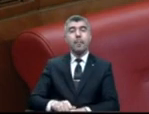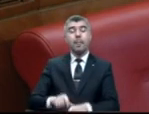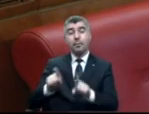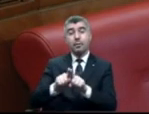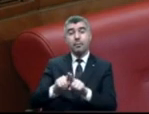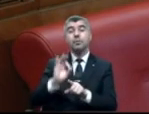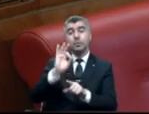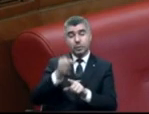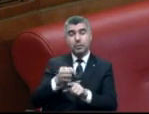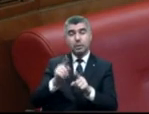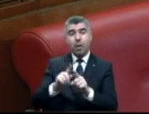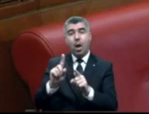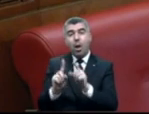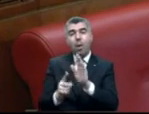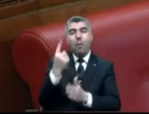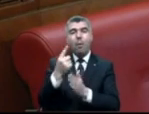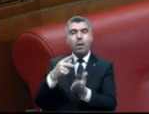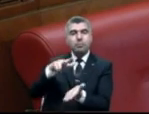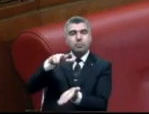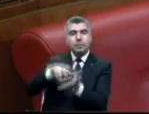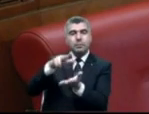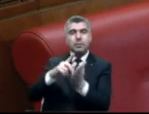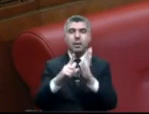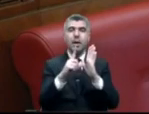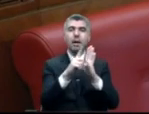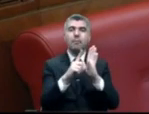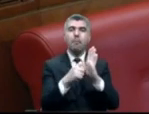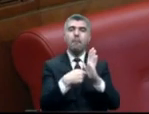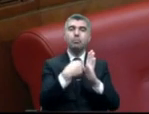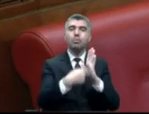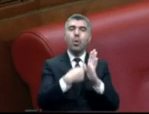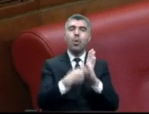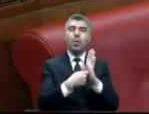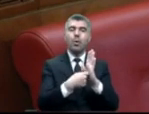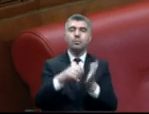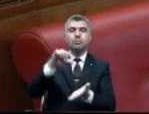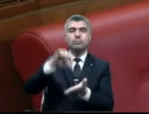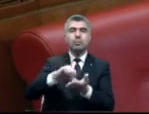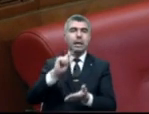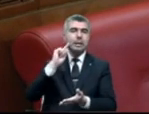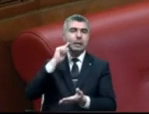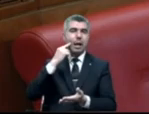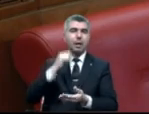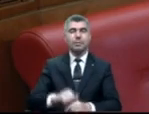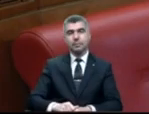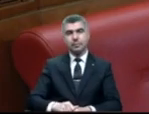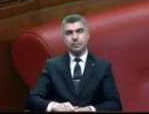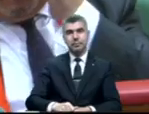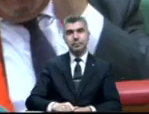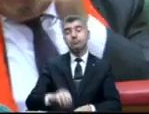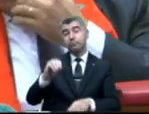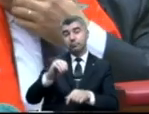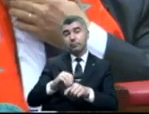كما تعلمون الترخيص الأول لأول مشروع والذي يوجد قيد التطوير بمنطقة الدخلة.